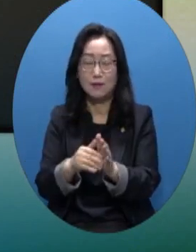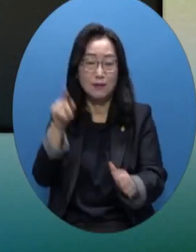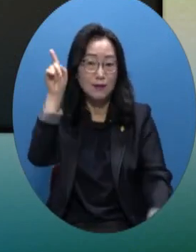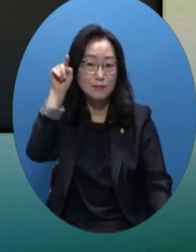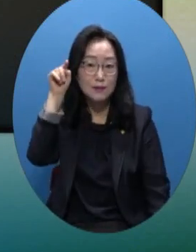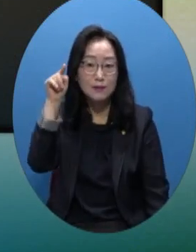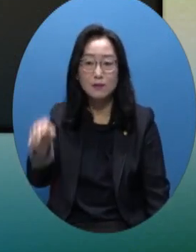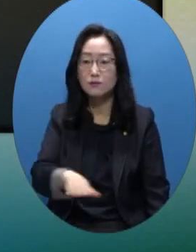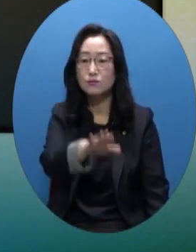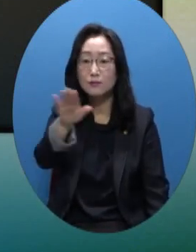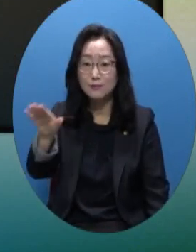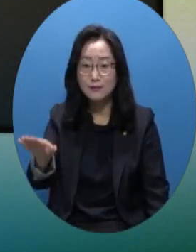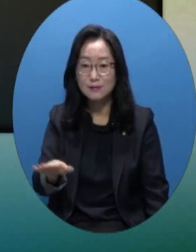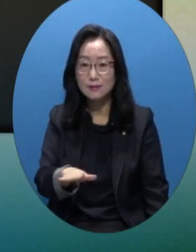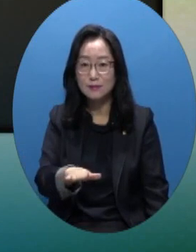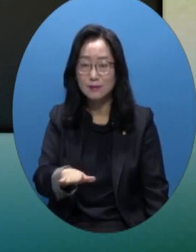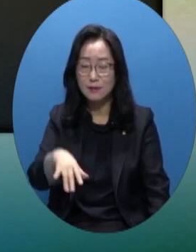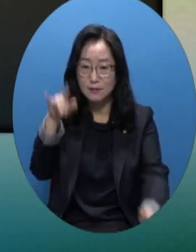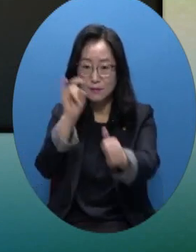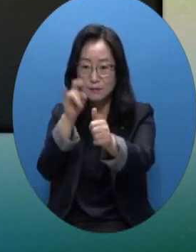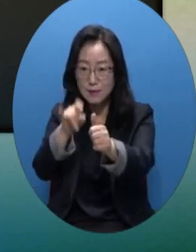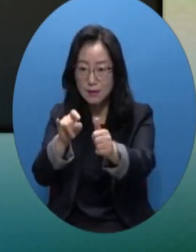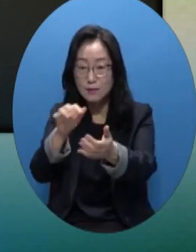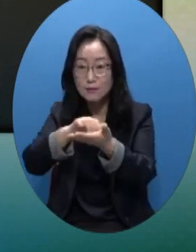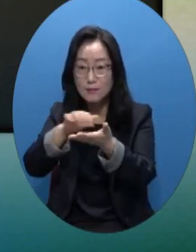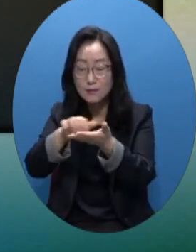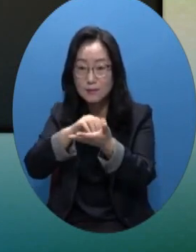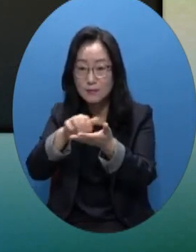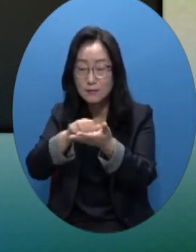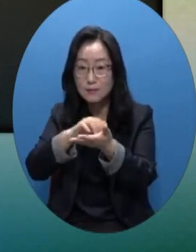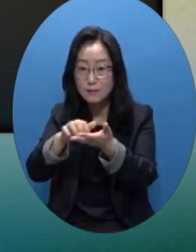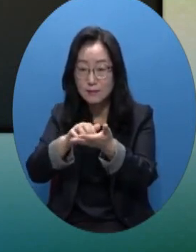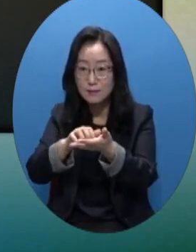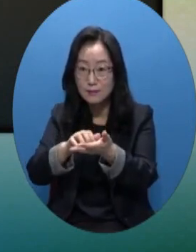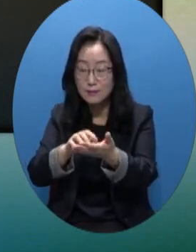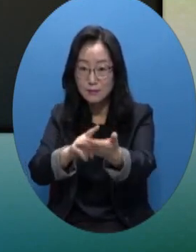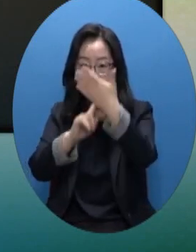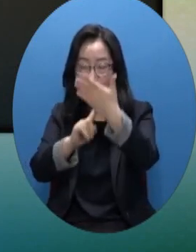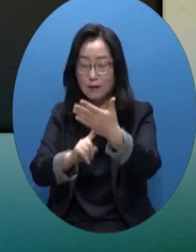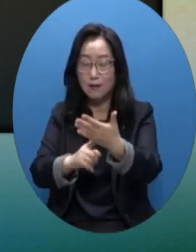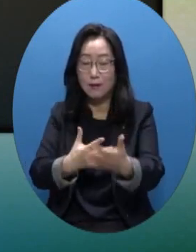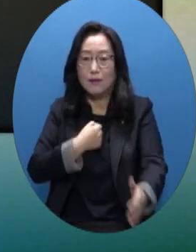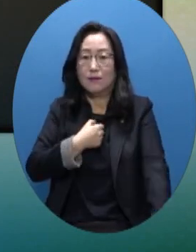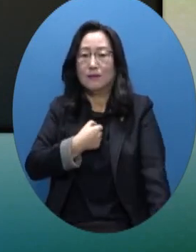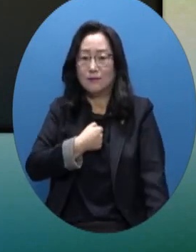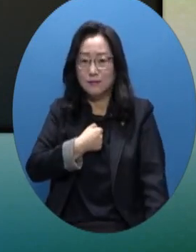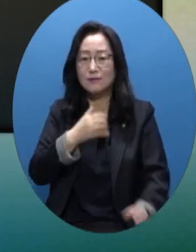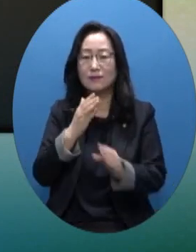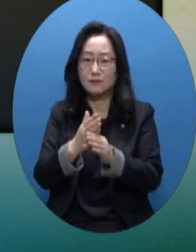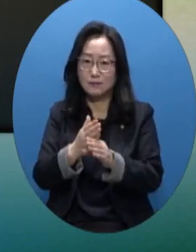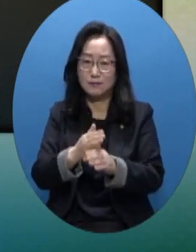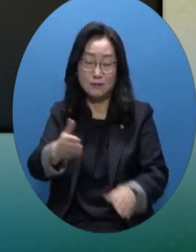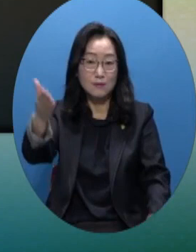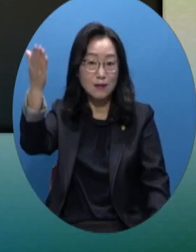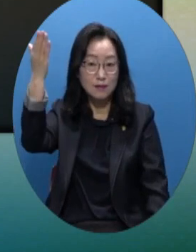우리는 확장자 수의 가슴이 철렁 내려 앉습니다 옛날에는